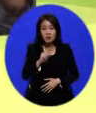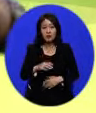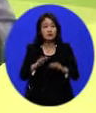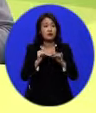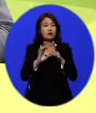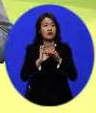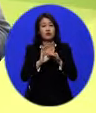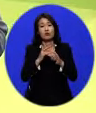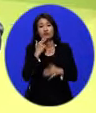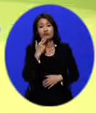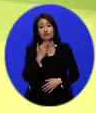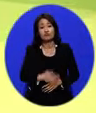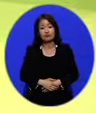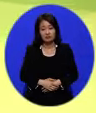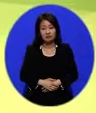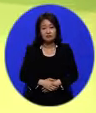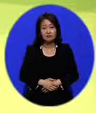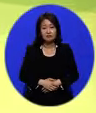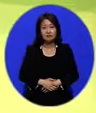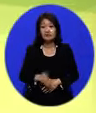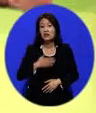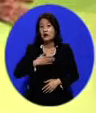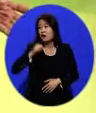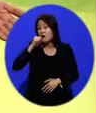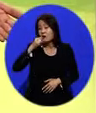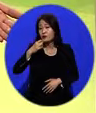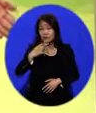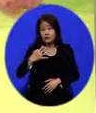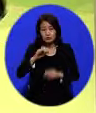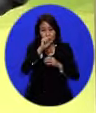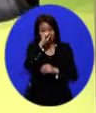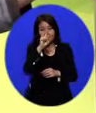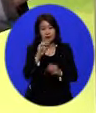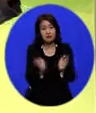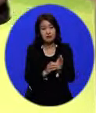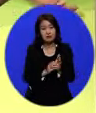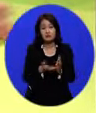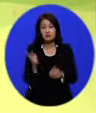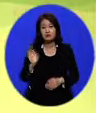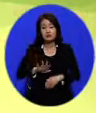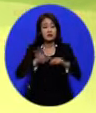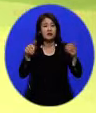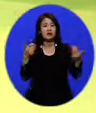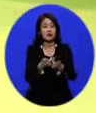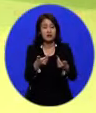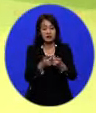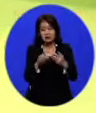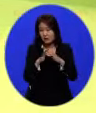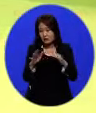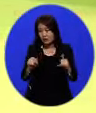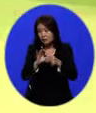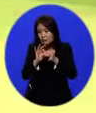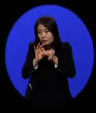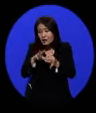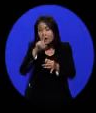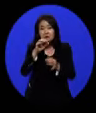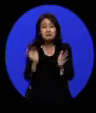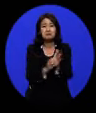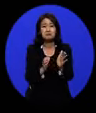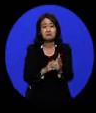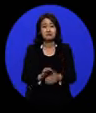사람한테 관심이 없어요. 네. 내가 좋아하는 것만 관심 있어요. 근데 이 친구는 정반대로 오로지 사람한테만 관심이